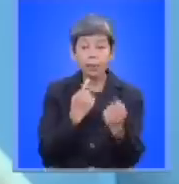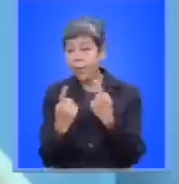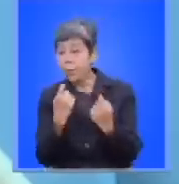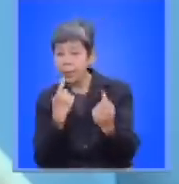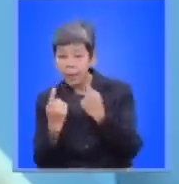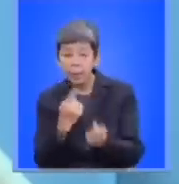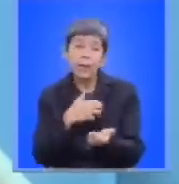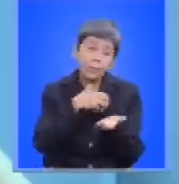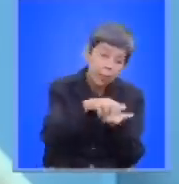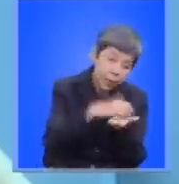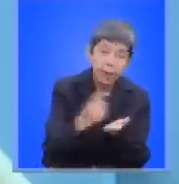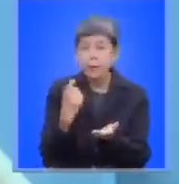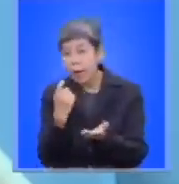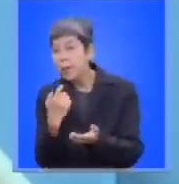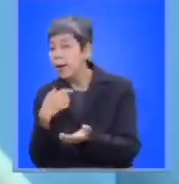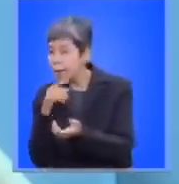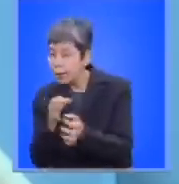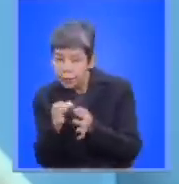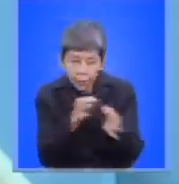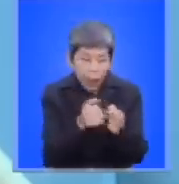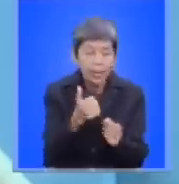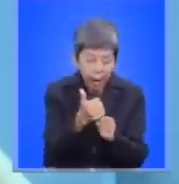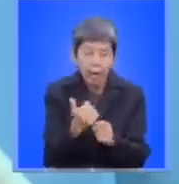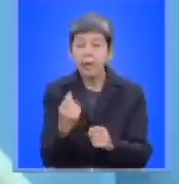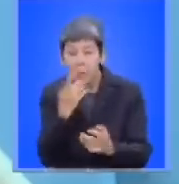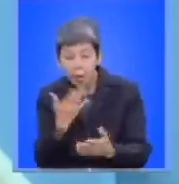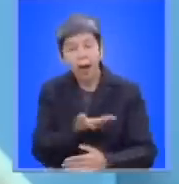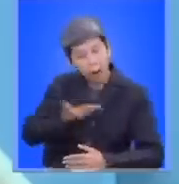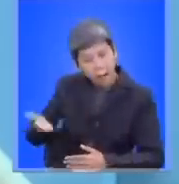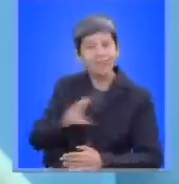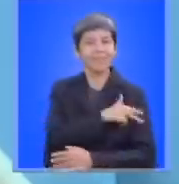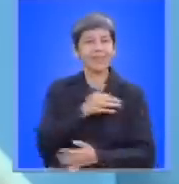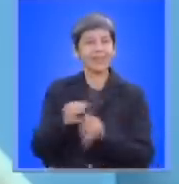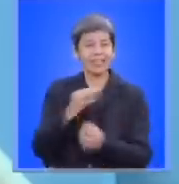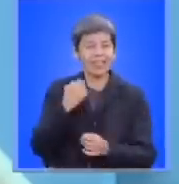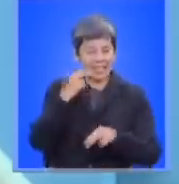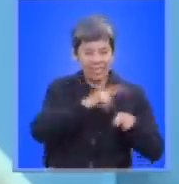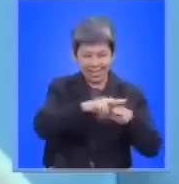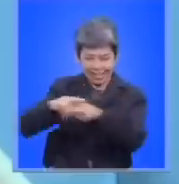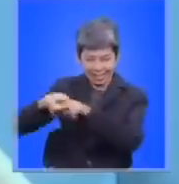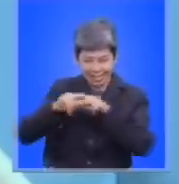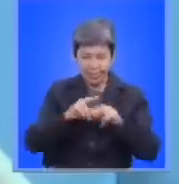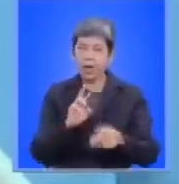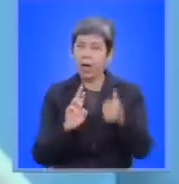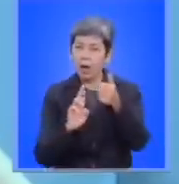ามมาตอบได้ก็ผมจะตอบถ้าตอบไม่ได้ก็จะเนี่ยคิดว่าทุกคนที่นั่งอยู่ในที่นี้ท่านรองป